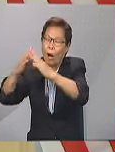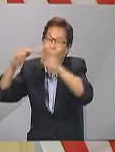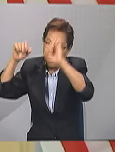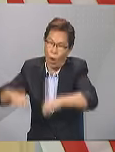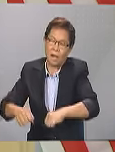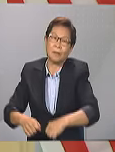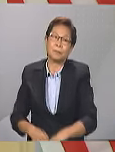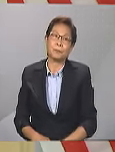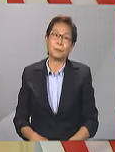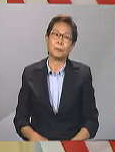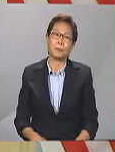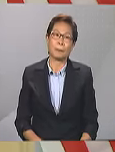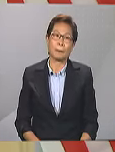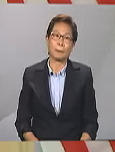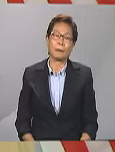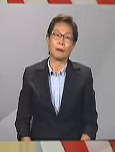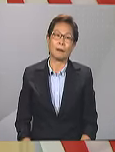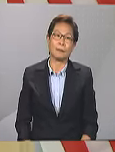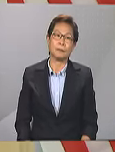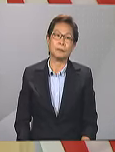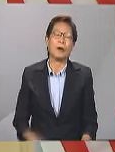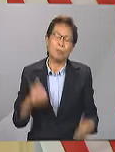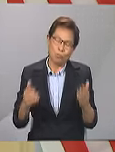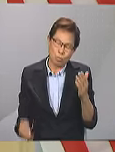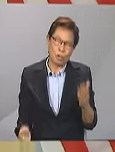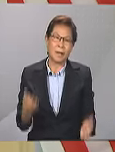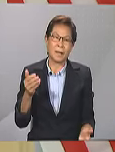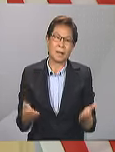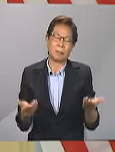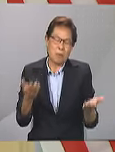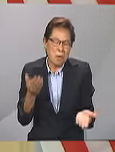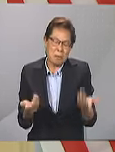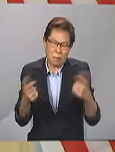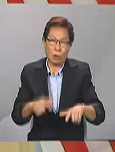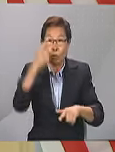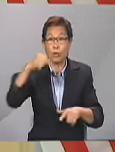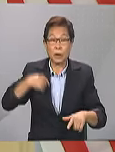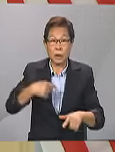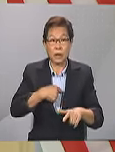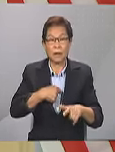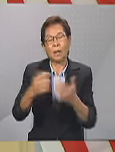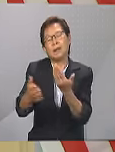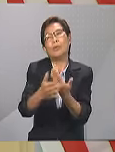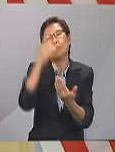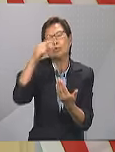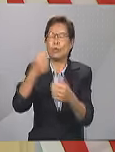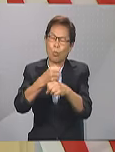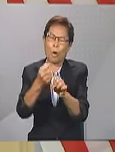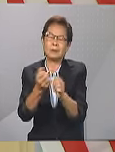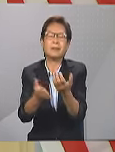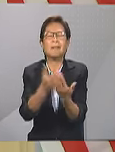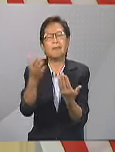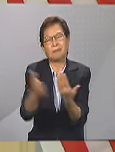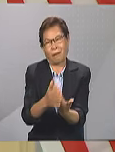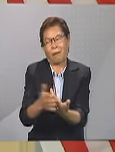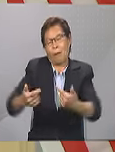mereka boleh buat pilihan juga aku bekep kemungkinan-kemungkinan hanya berlaku untuk kita lebih mempermudahkan supaya kita